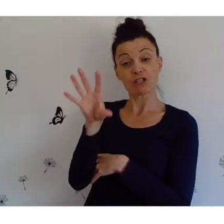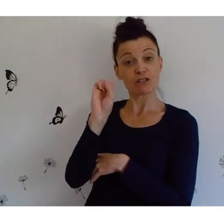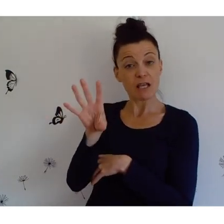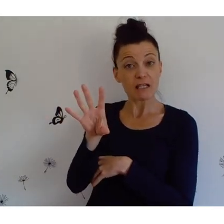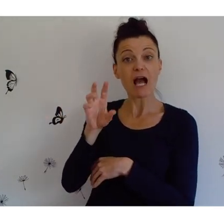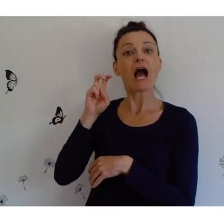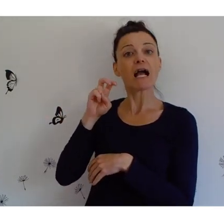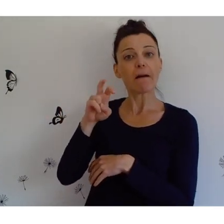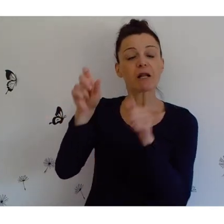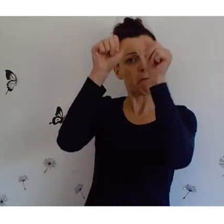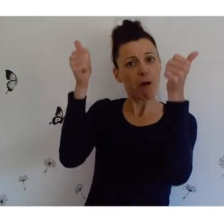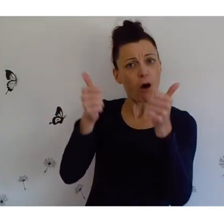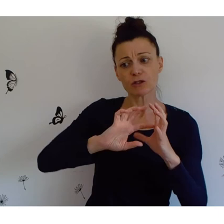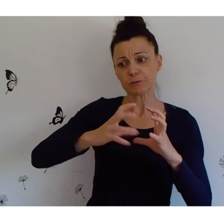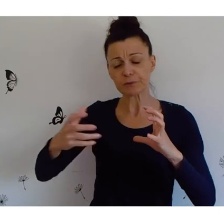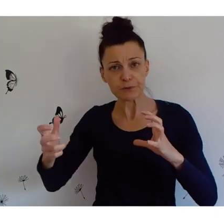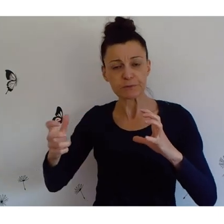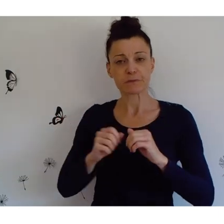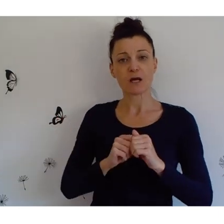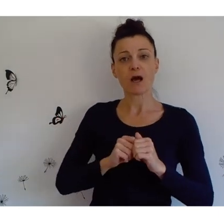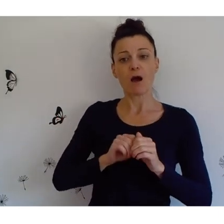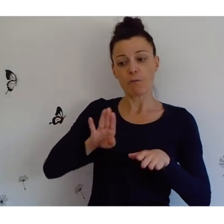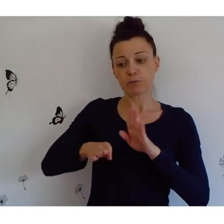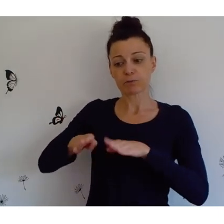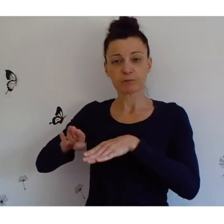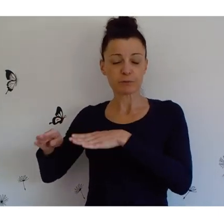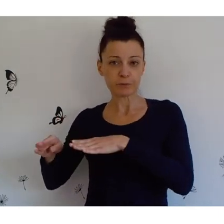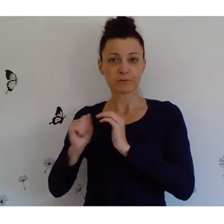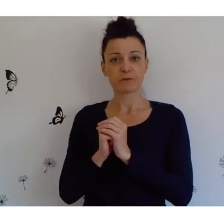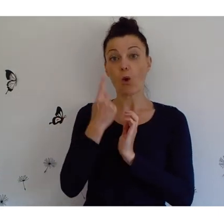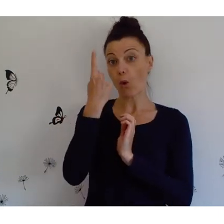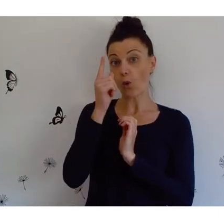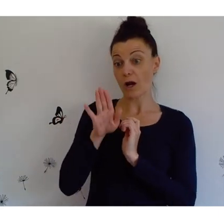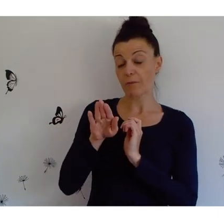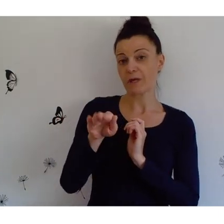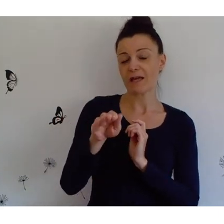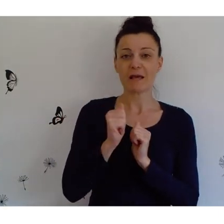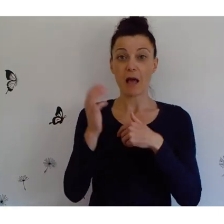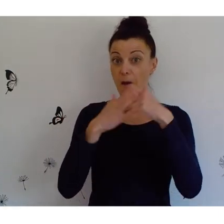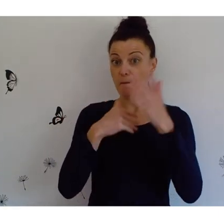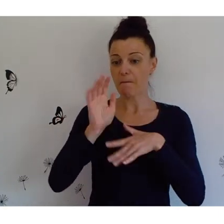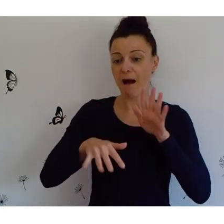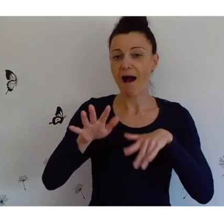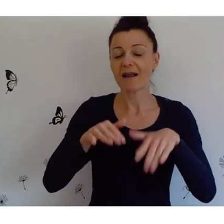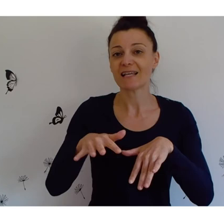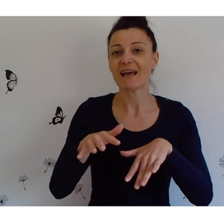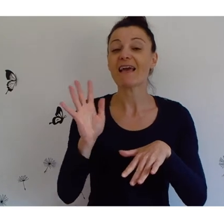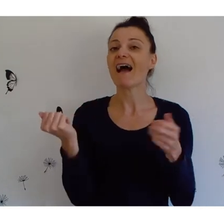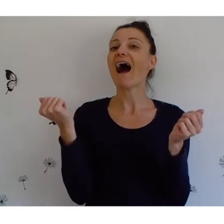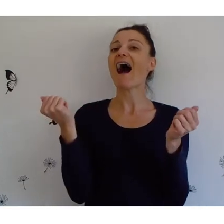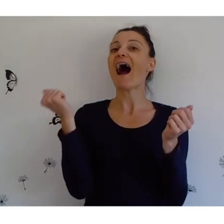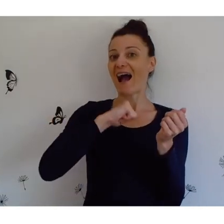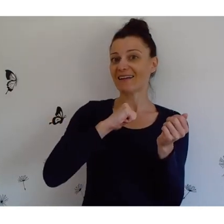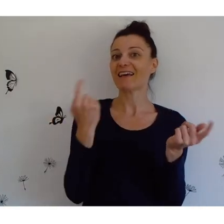camminare, di lato, su un piede solo, sulle mani e anche al contrario, cioè